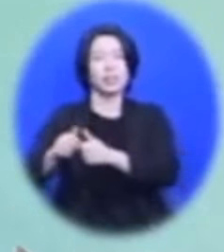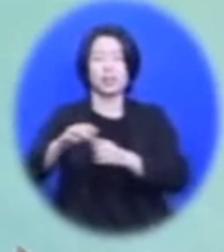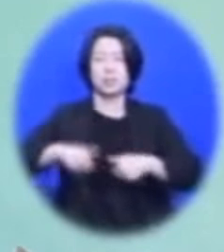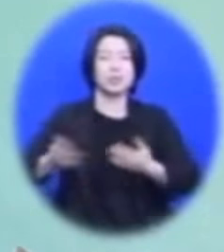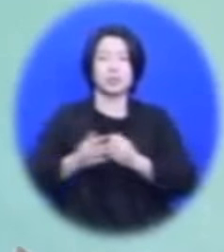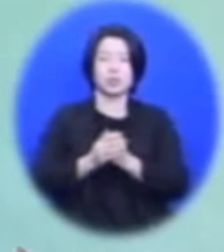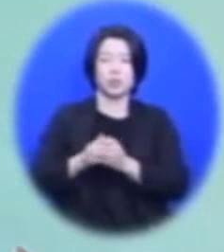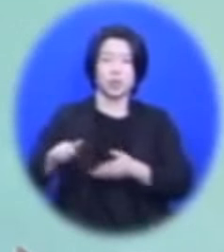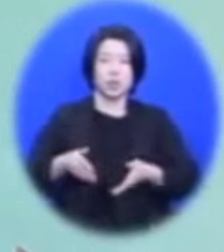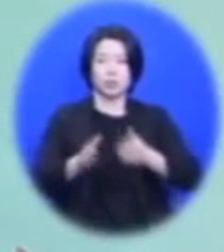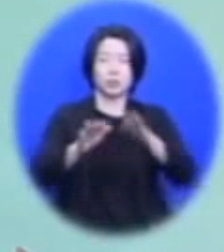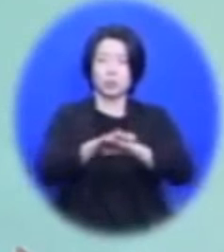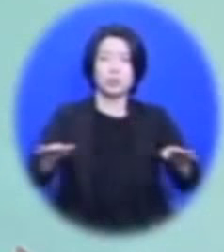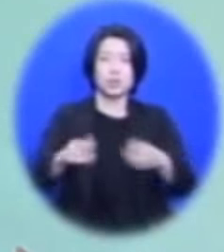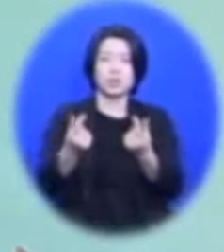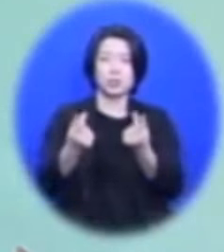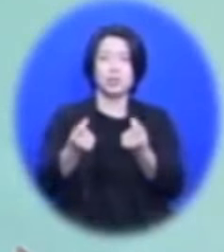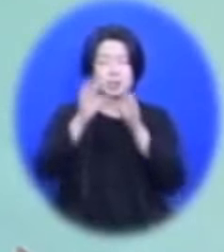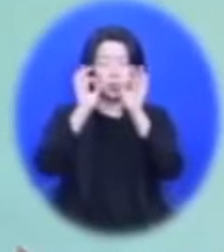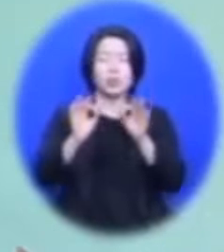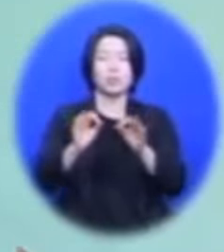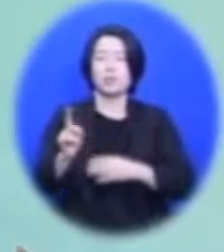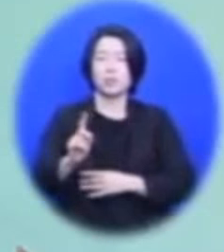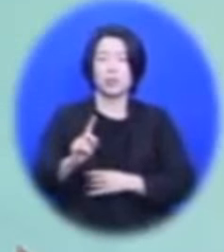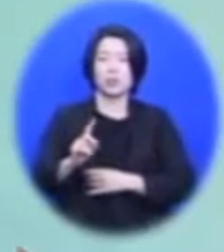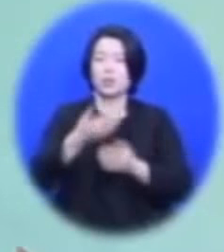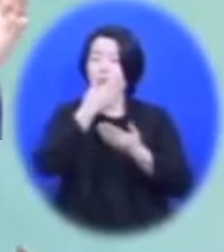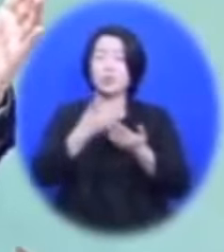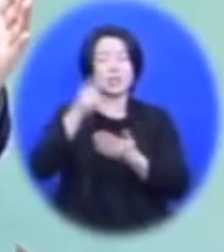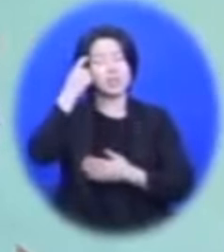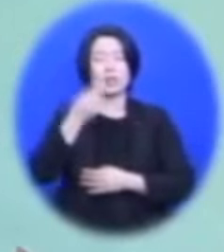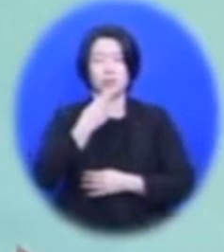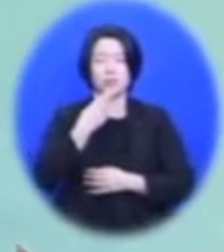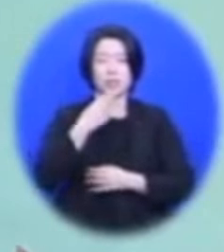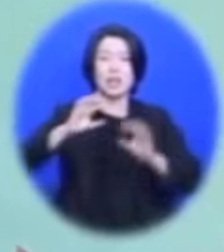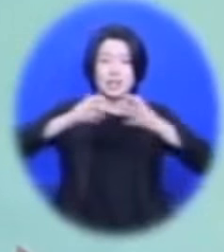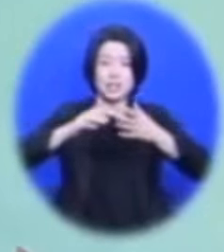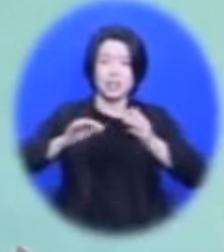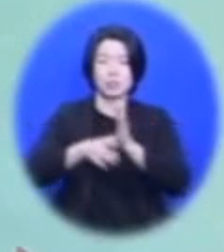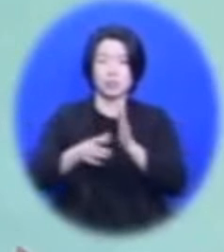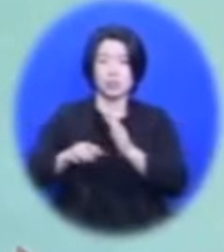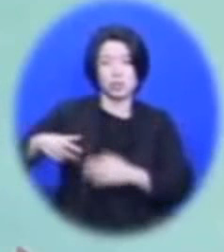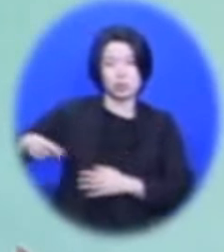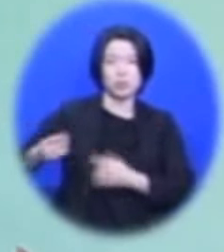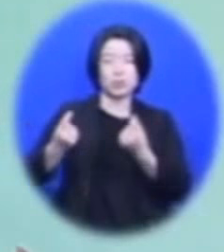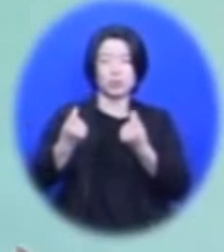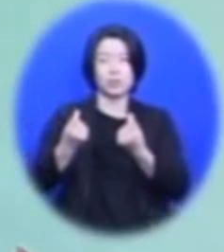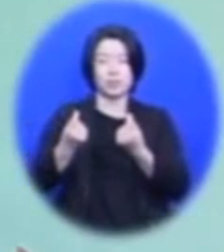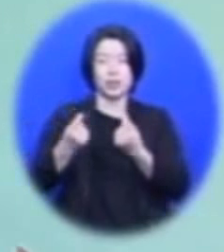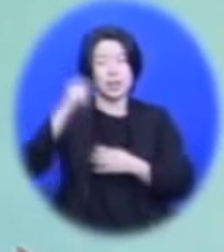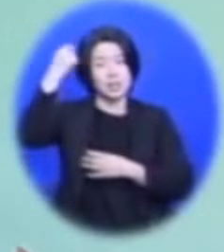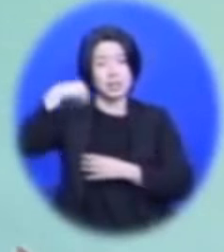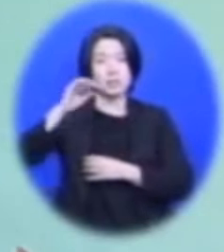포장재로 보이는데 거기에 연연할 필요가 뭐 있어요? 세상 성공이 배설물처럼 여겨지면 버리는 게 조금도 힘들지도